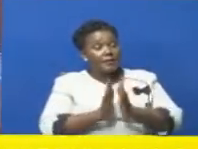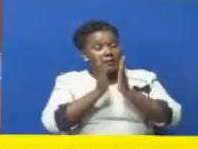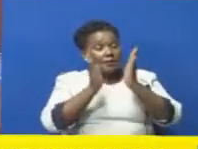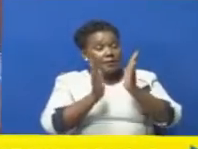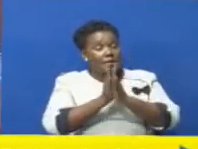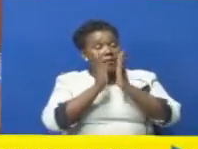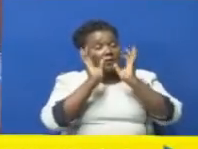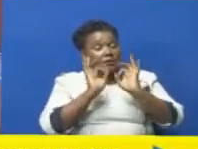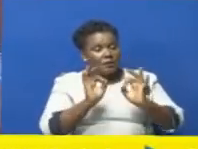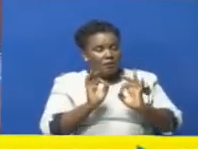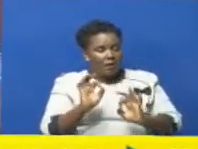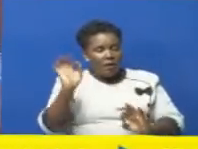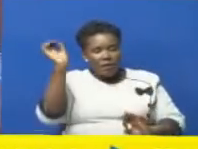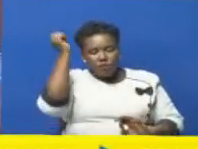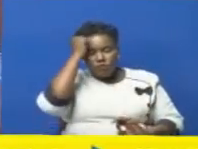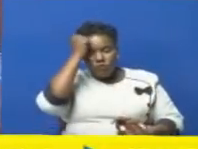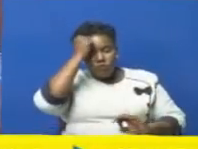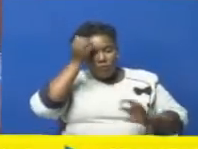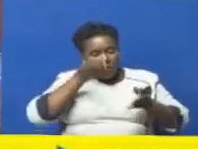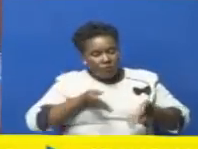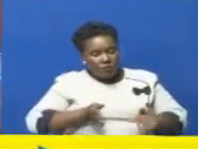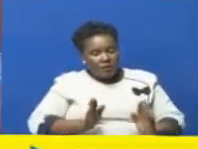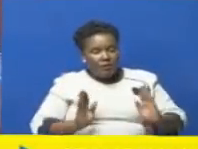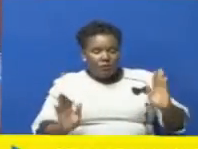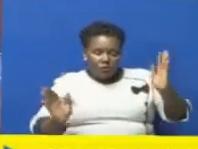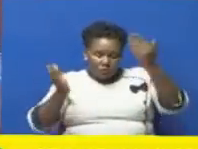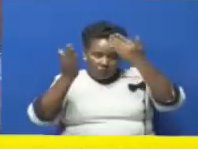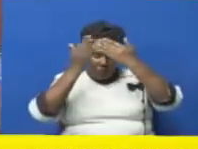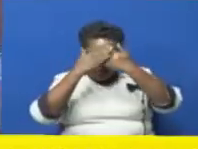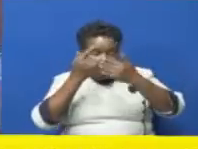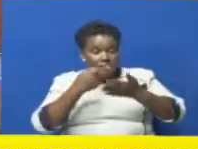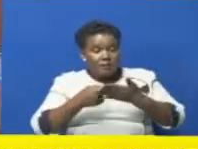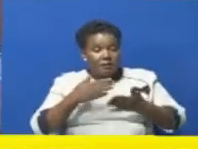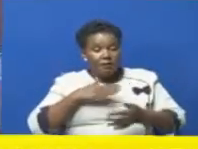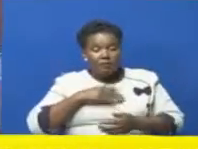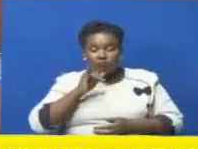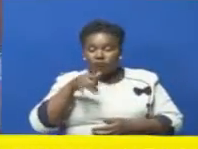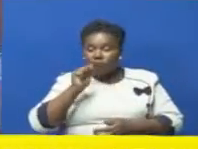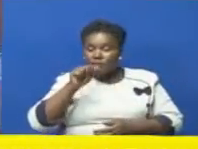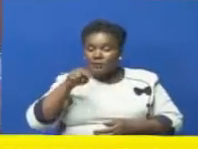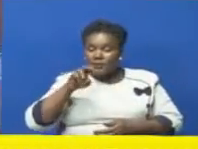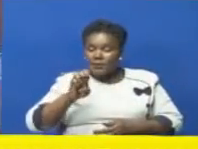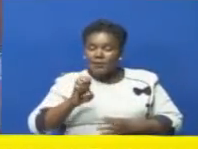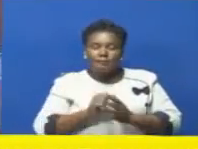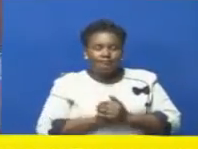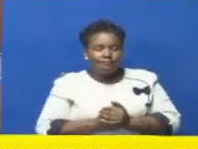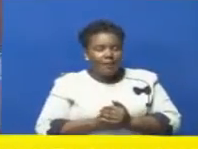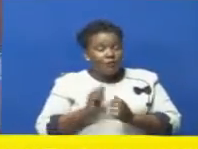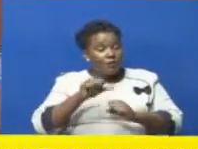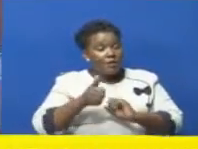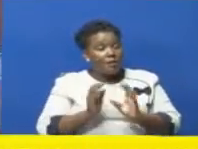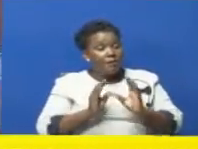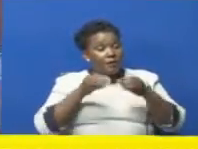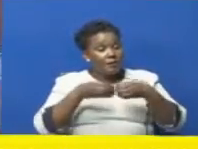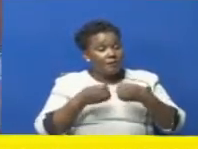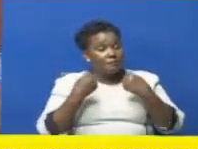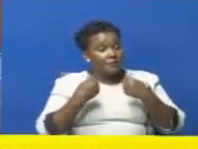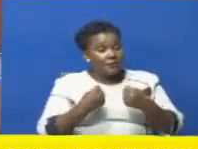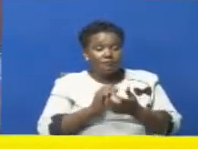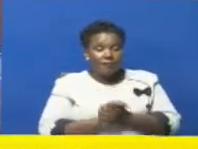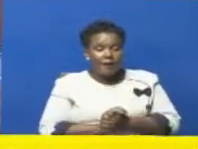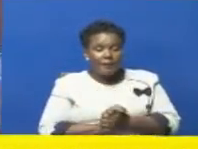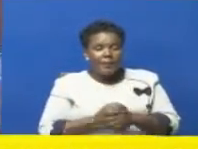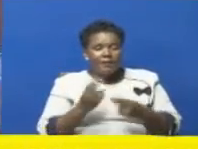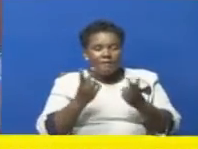hiyo ya siku ya kuzaliwa Mtume Muhammad sallallahu alaihi wasallam. Mimi naitwa Paul Alphonse, mwenzangu katika jaramba Abdallah Nganzi. Lakini vile vile